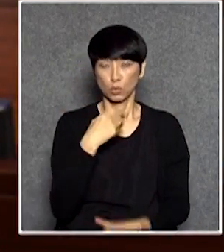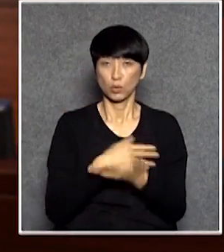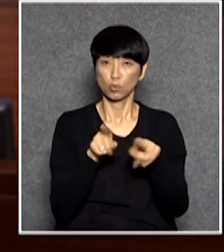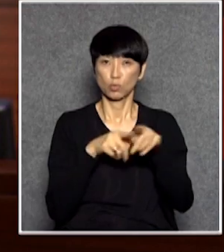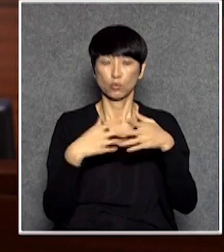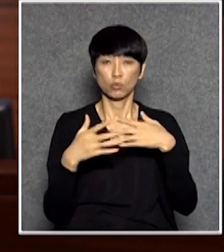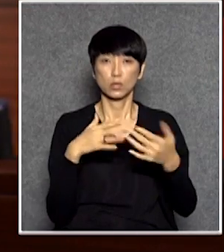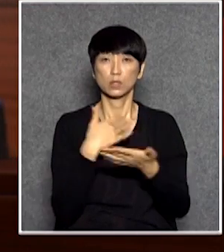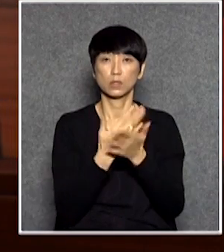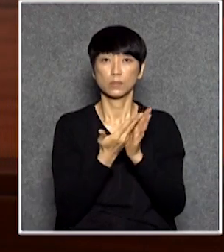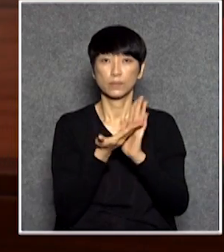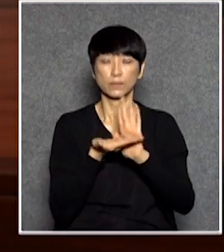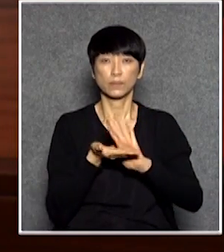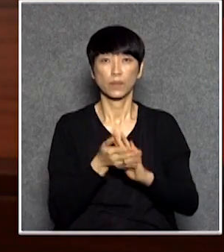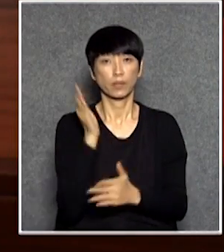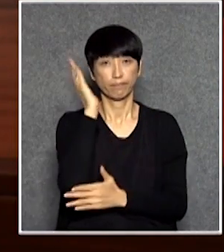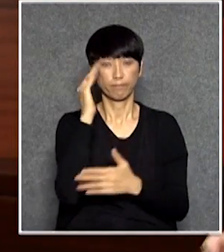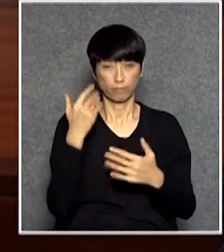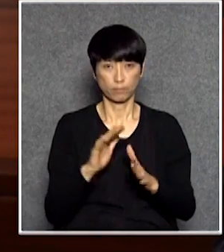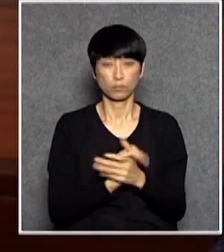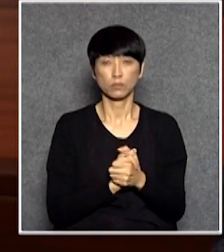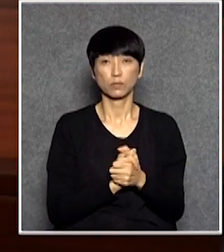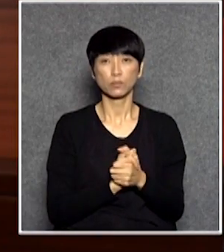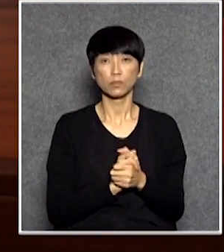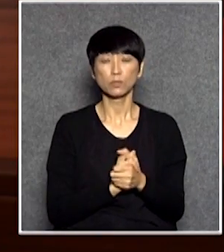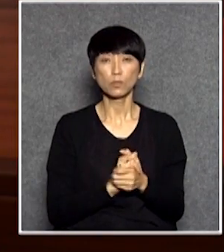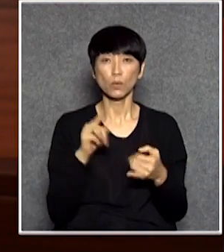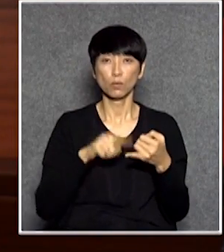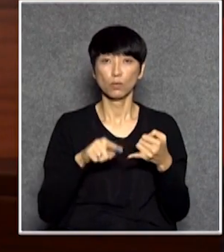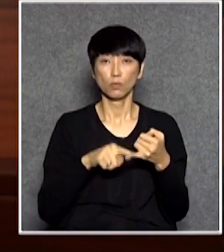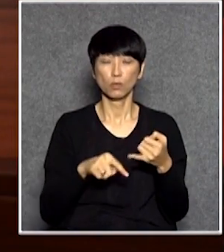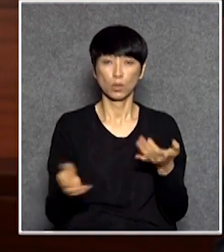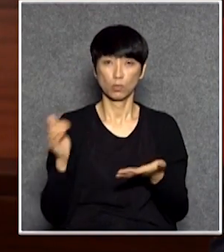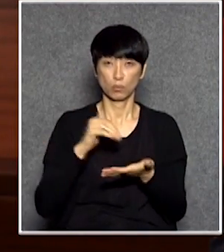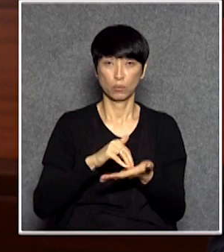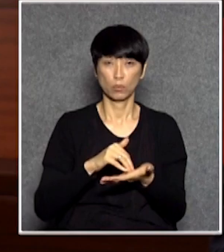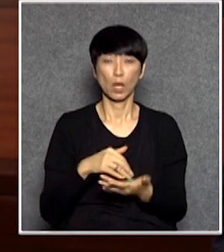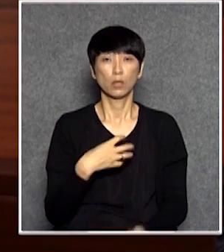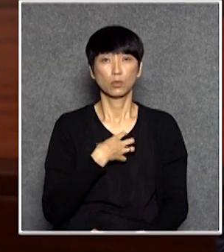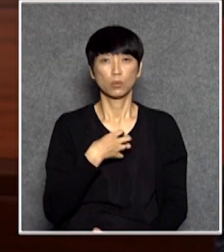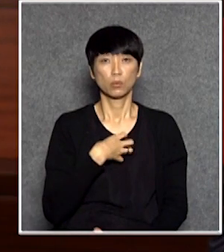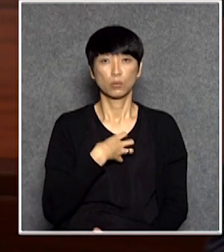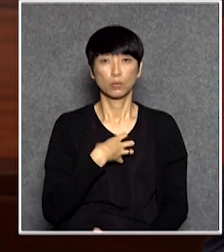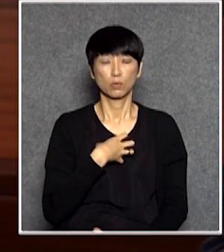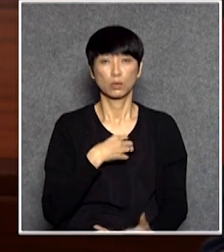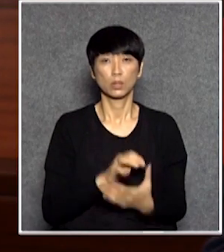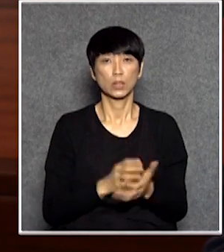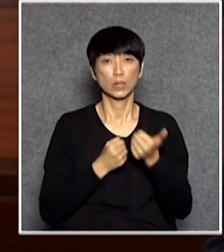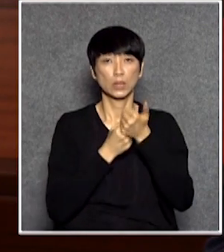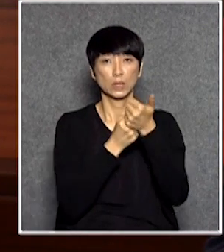嘅發言。咁我結論到現在呢一刻咧，我覺得係唔值得支持呢、這